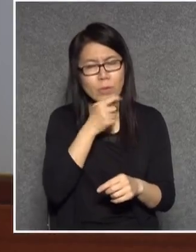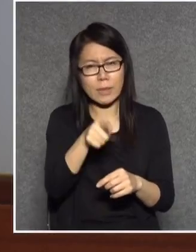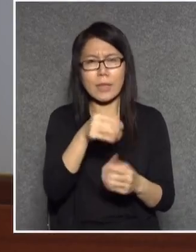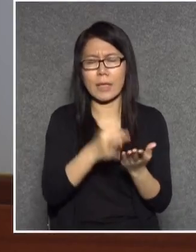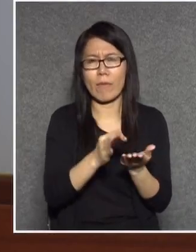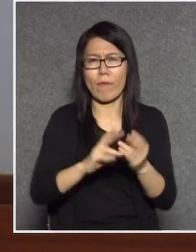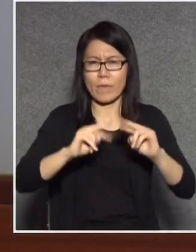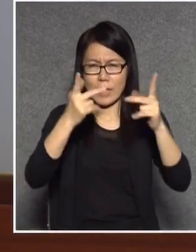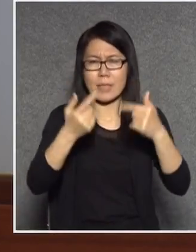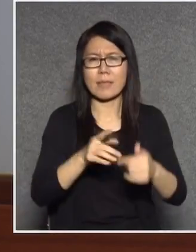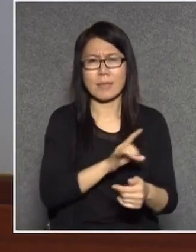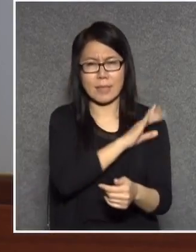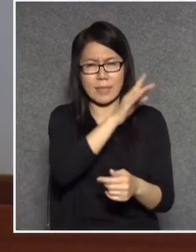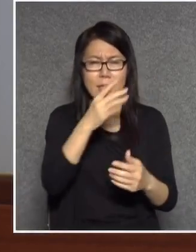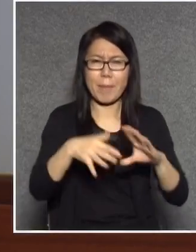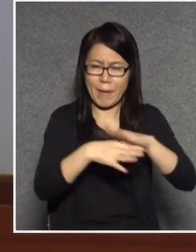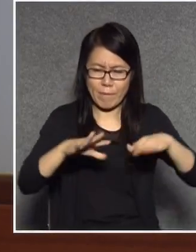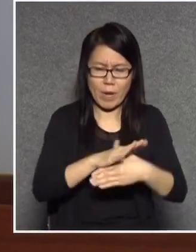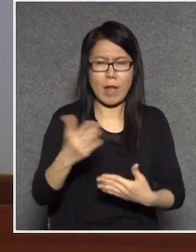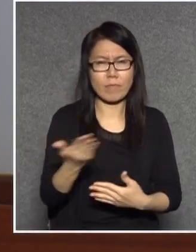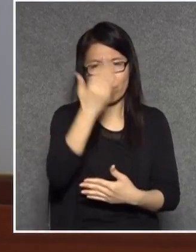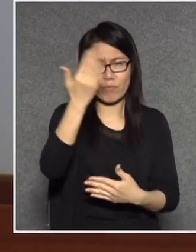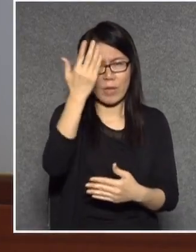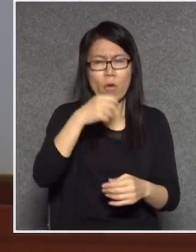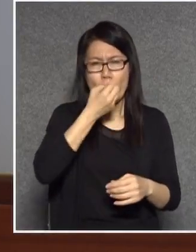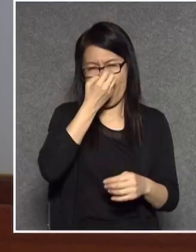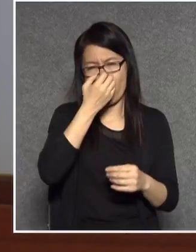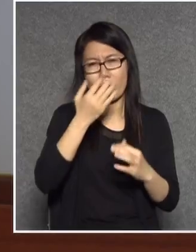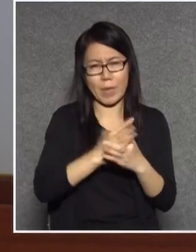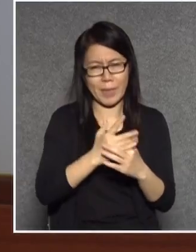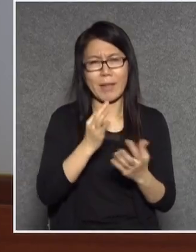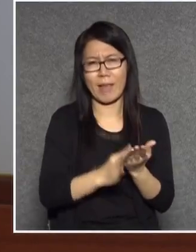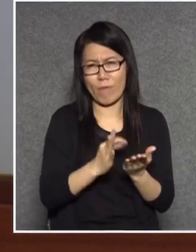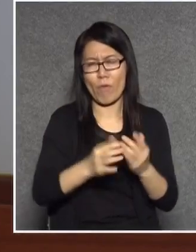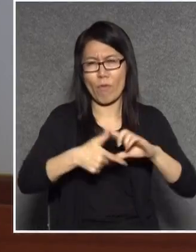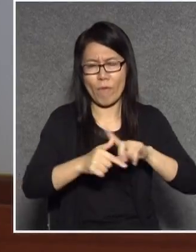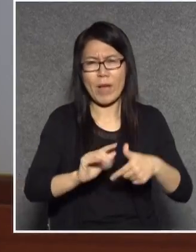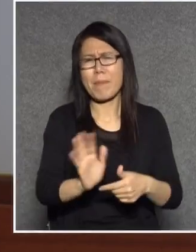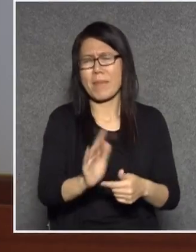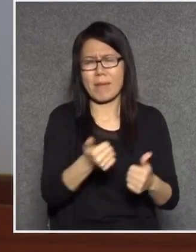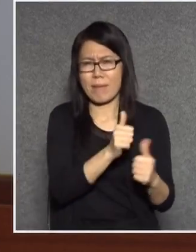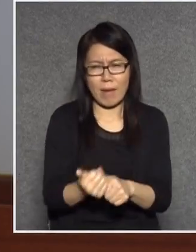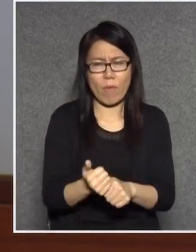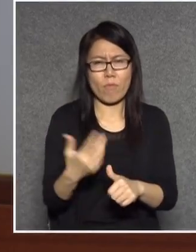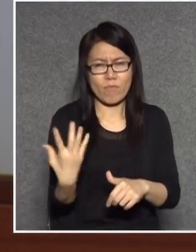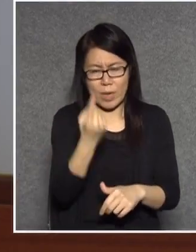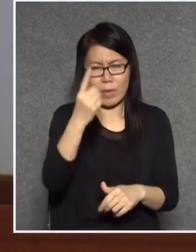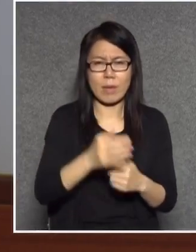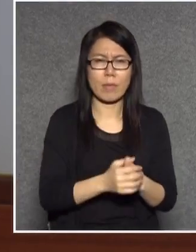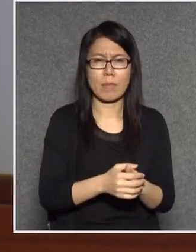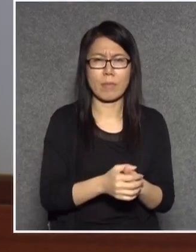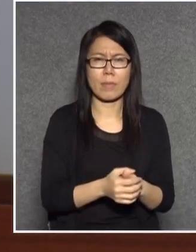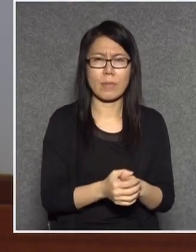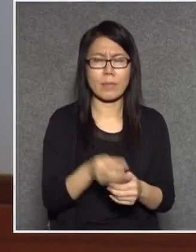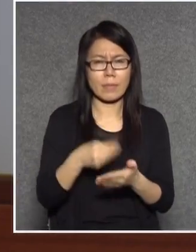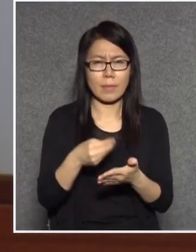多的生態遊、文化遊，這些有香港本土特色的旅遊模式，而不是只是依賴單一的